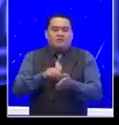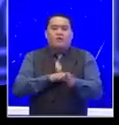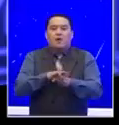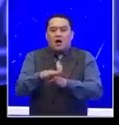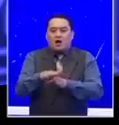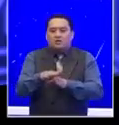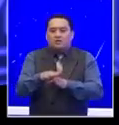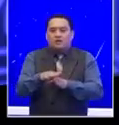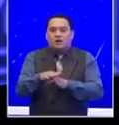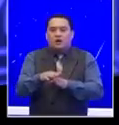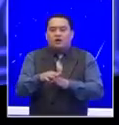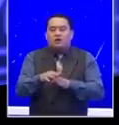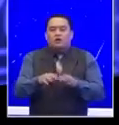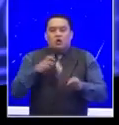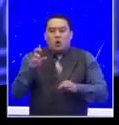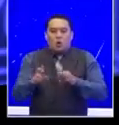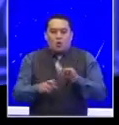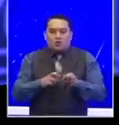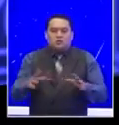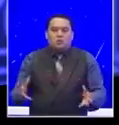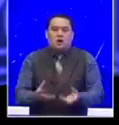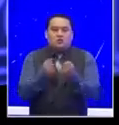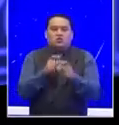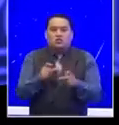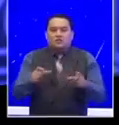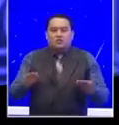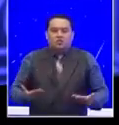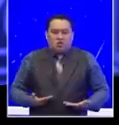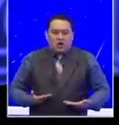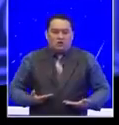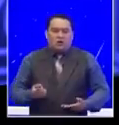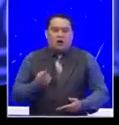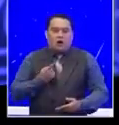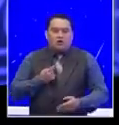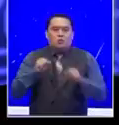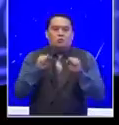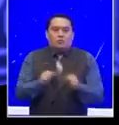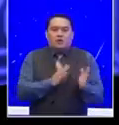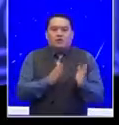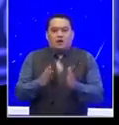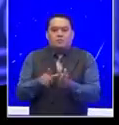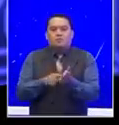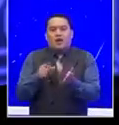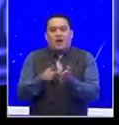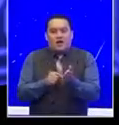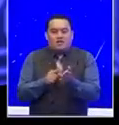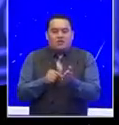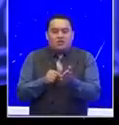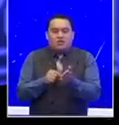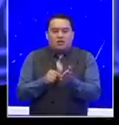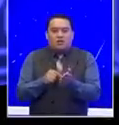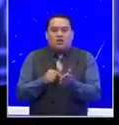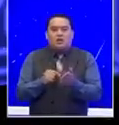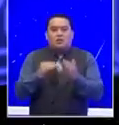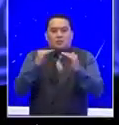осуществлении полета в космическое пространство, при спасении человеческой жизни, при охране правопорядка, пенсионеры с минимальной пенсией и